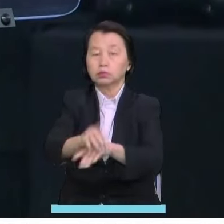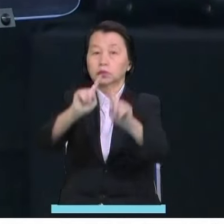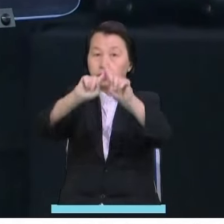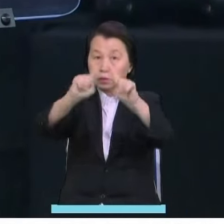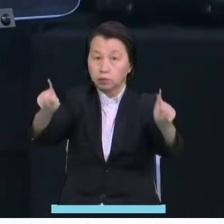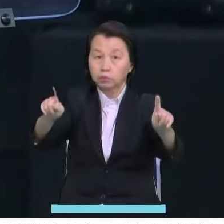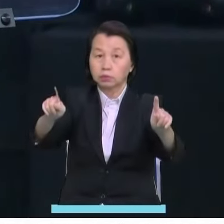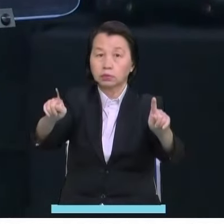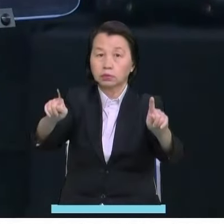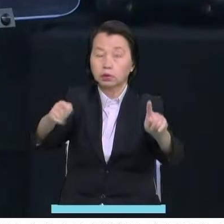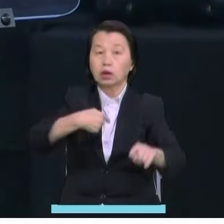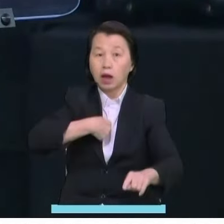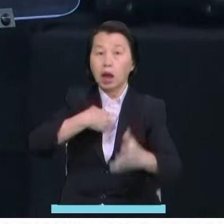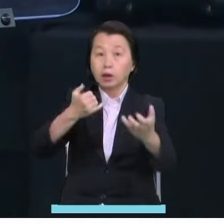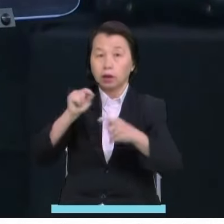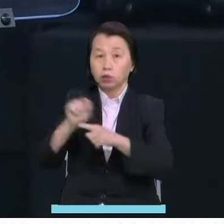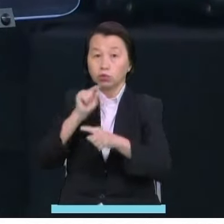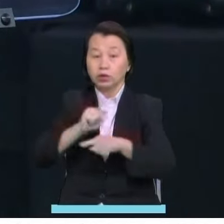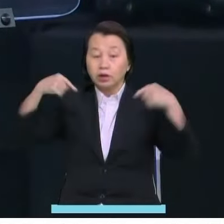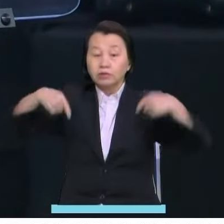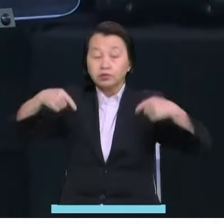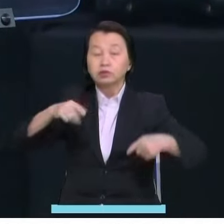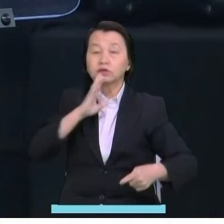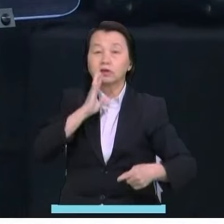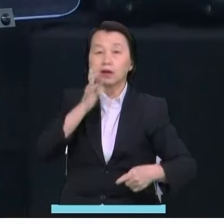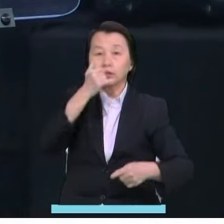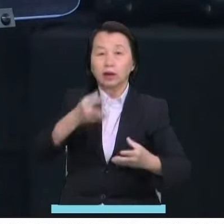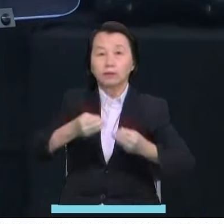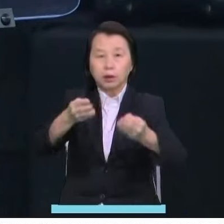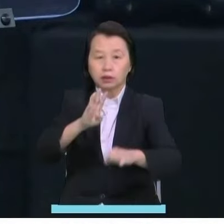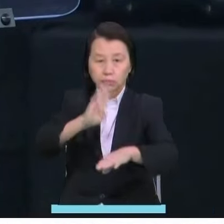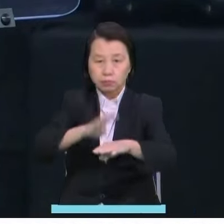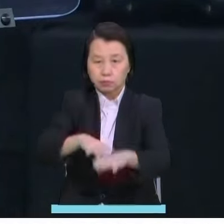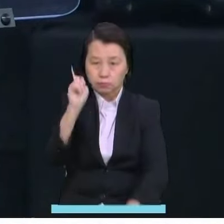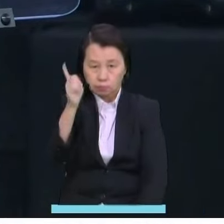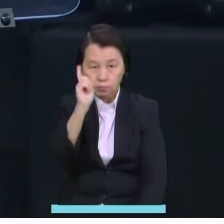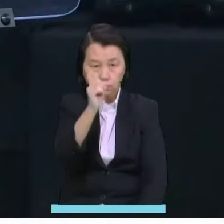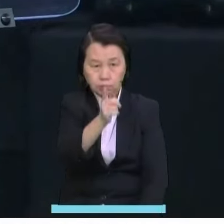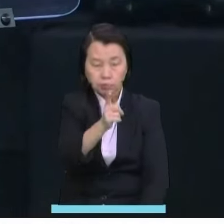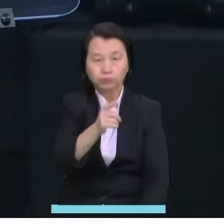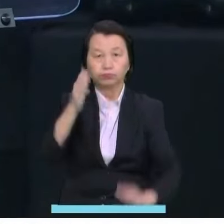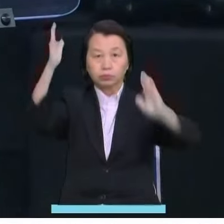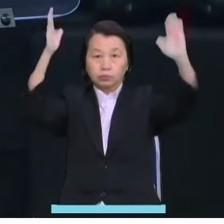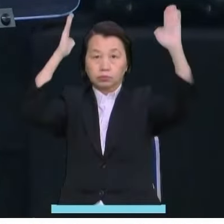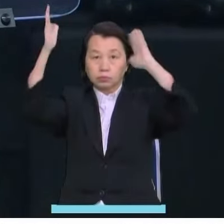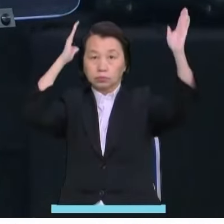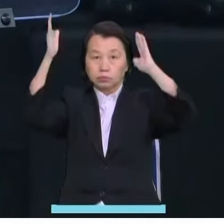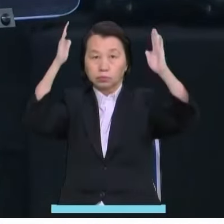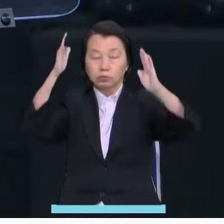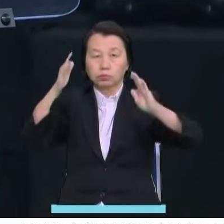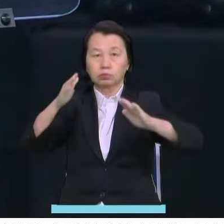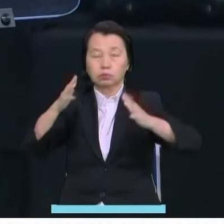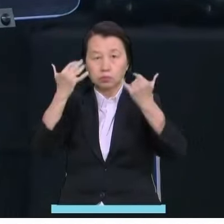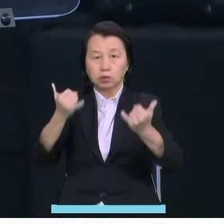Tetapi saya nak guna kesempatan hari ini juga memberi amaran. Negara ini